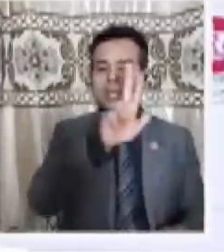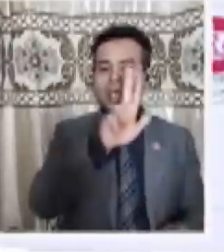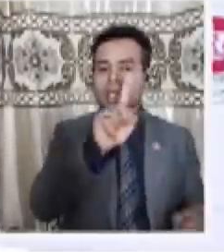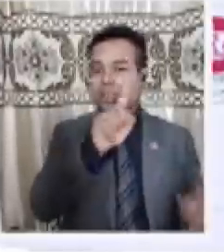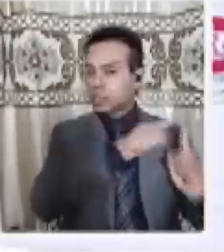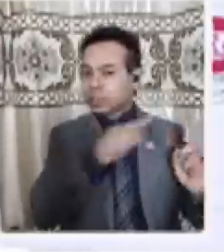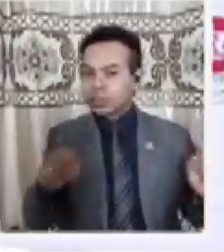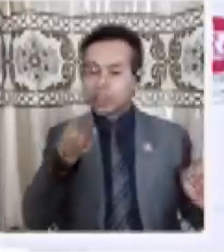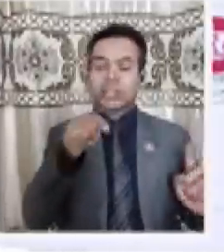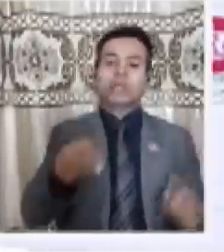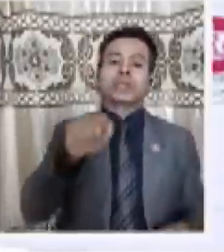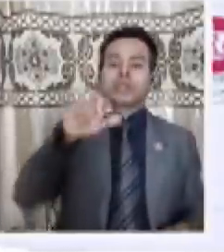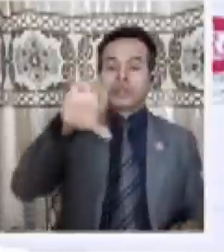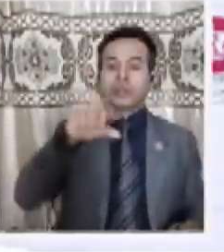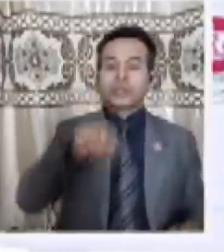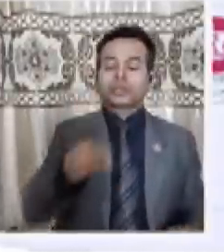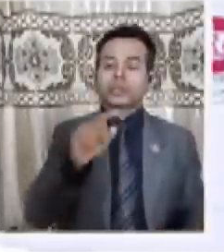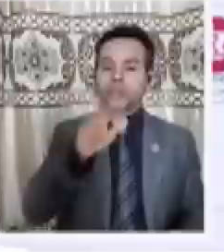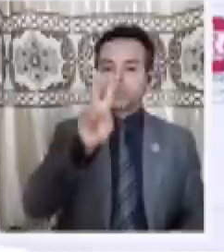81 থেকে 90 বছরের মধ্যে 2 জন।